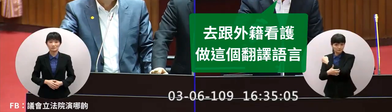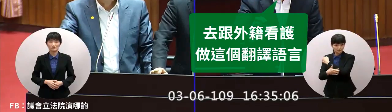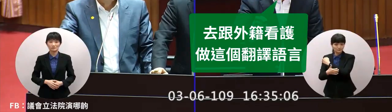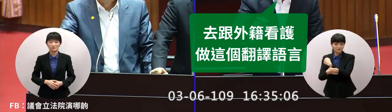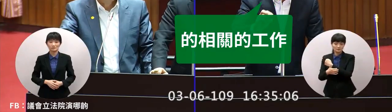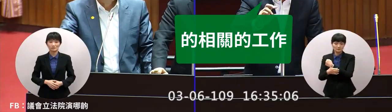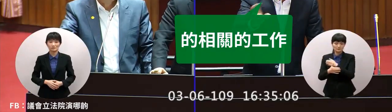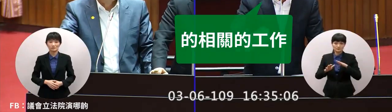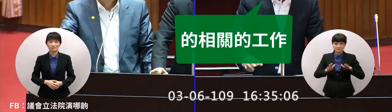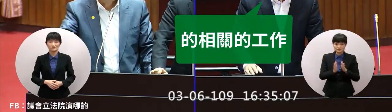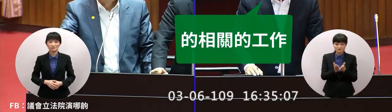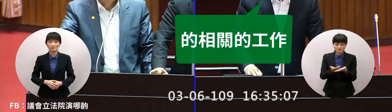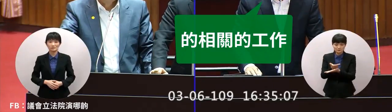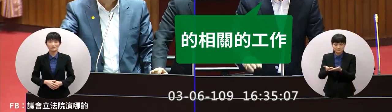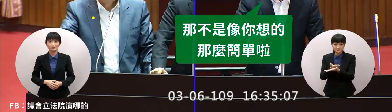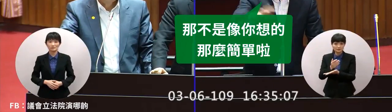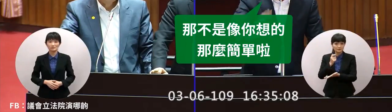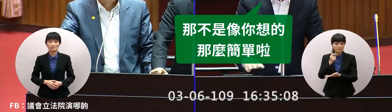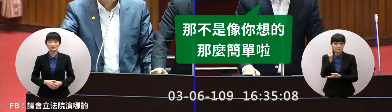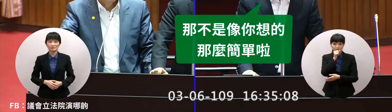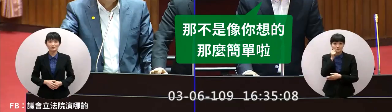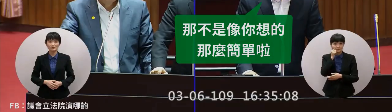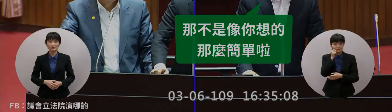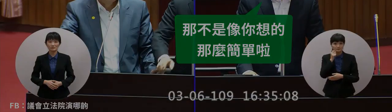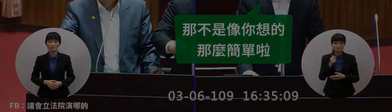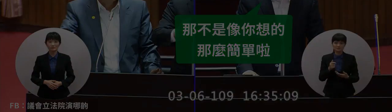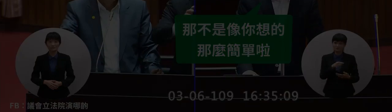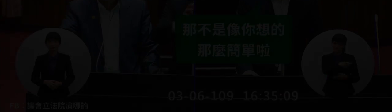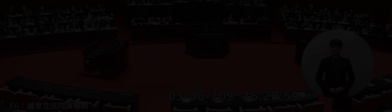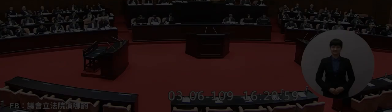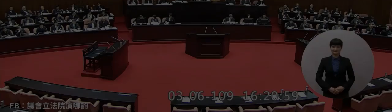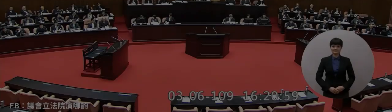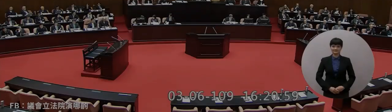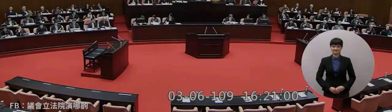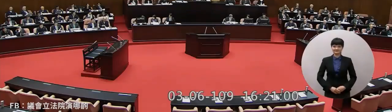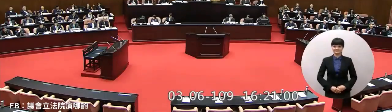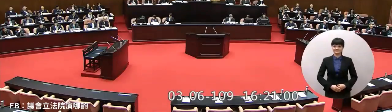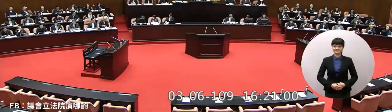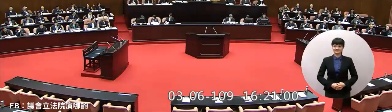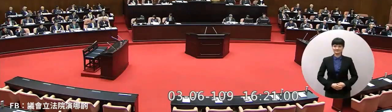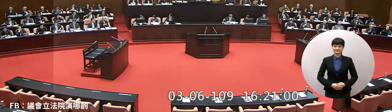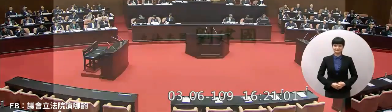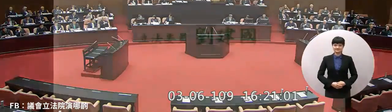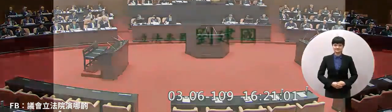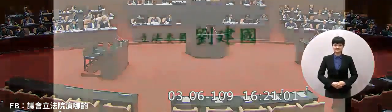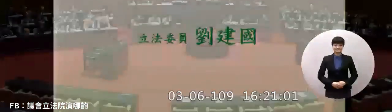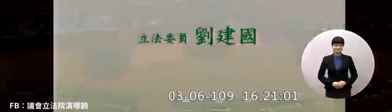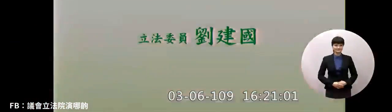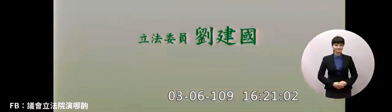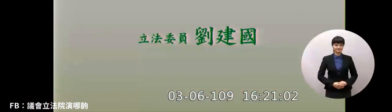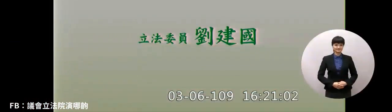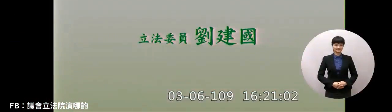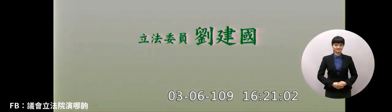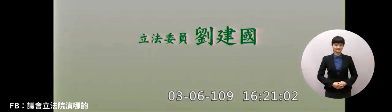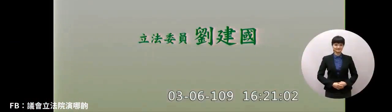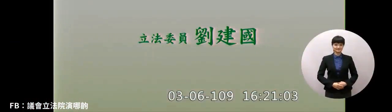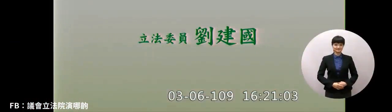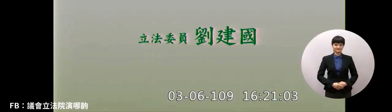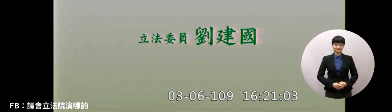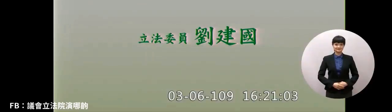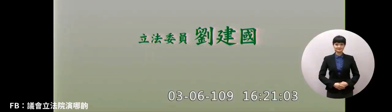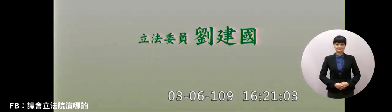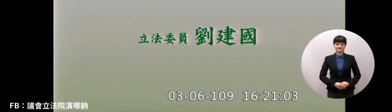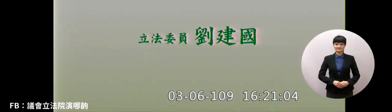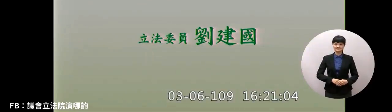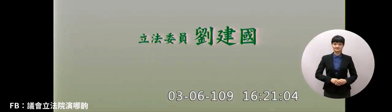译语言的相关的工作，迄不是你像你想啊简单啦。感谢主席，请医